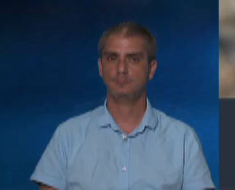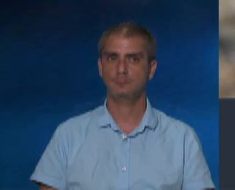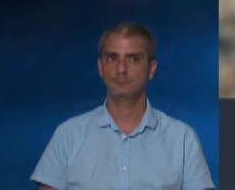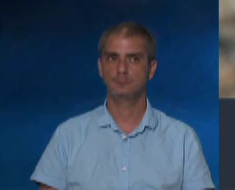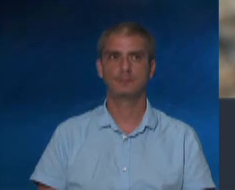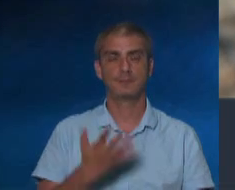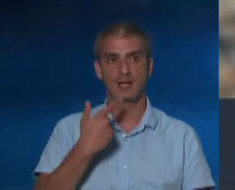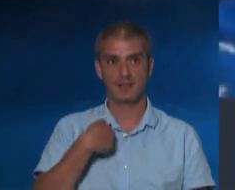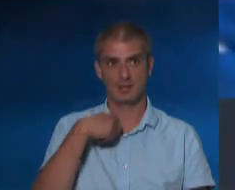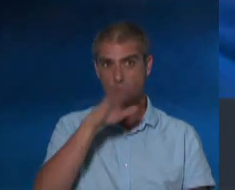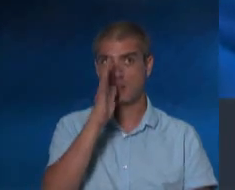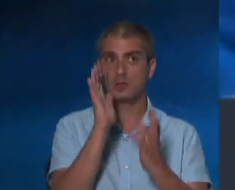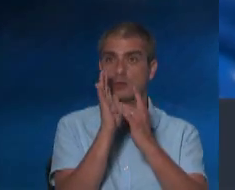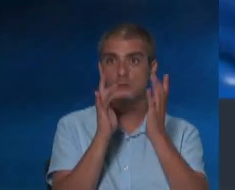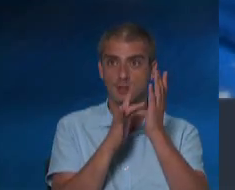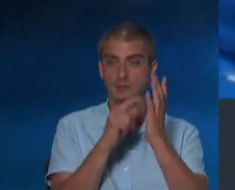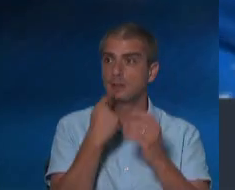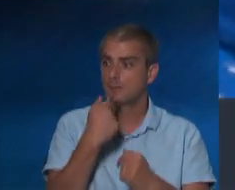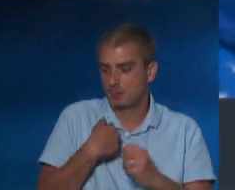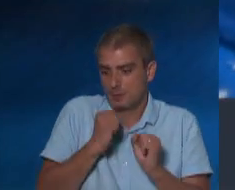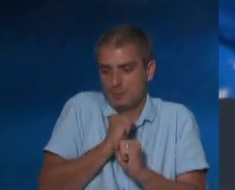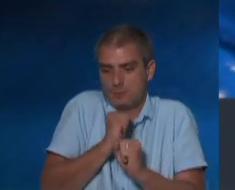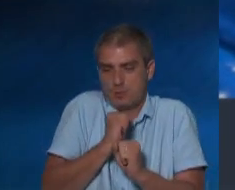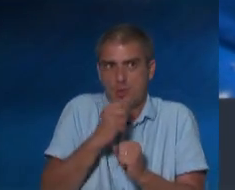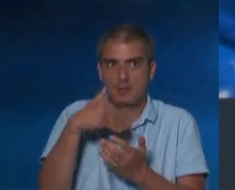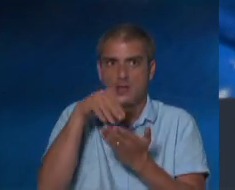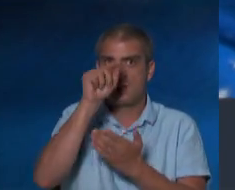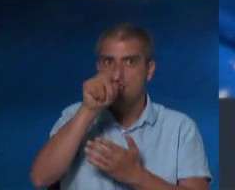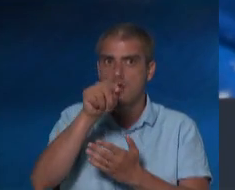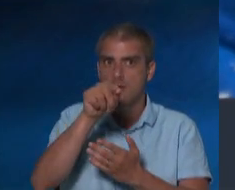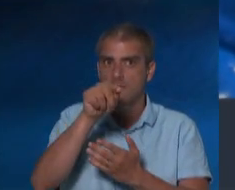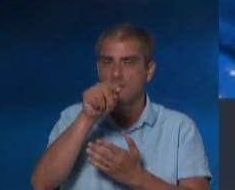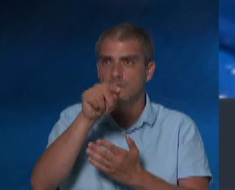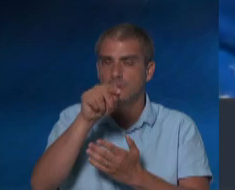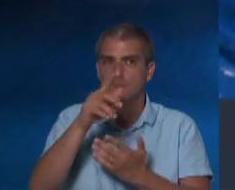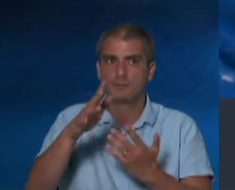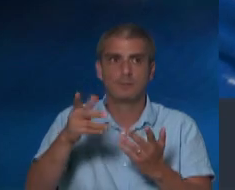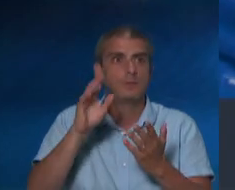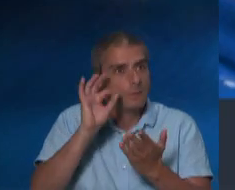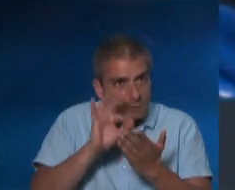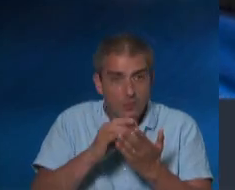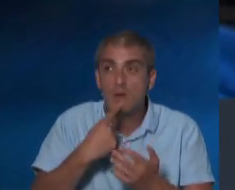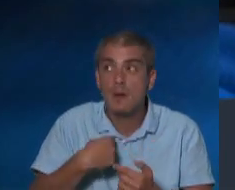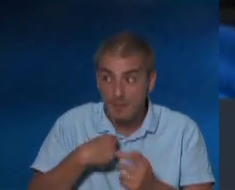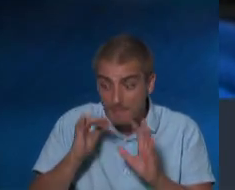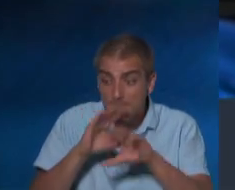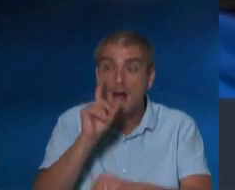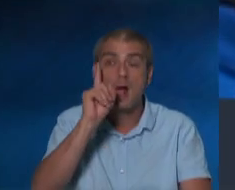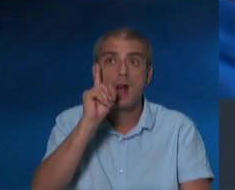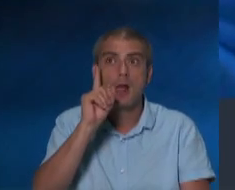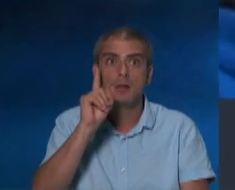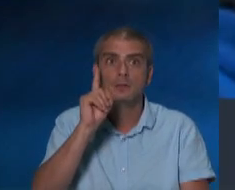אחרי שאני הלכנו לנצרת, אמרתי לו, אני פוחדת מהרחוב הזה. היא באותו יום כן. אמרה לו. בהלילה,